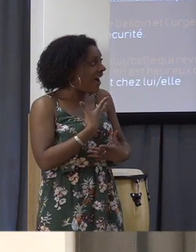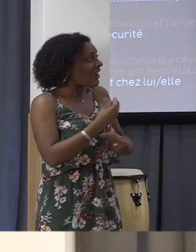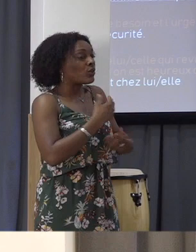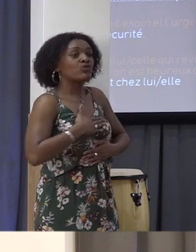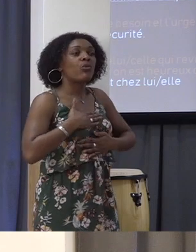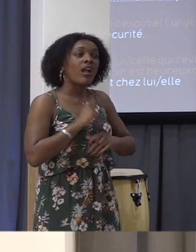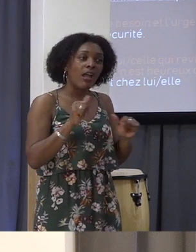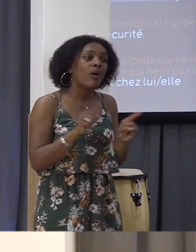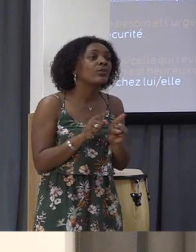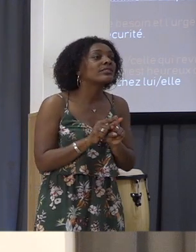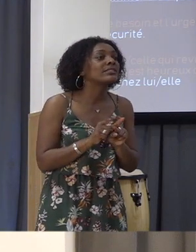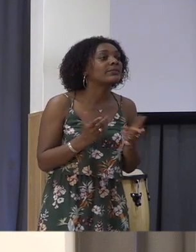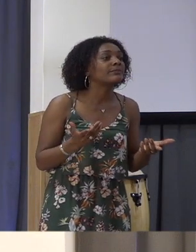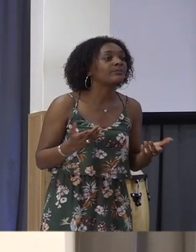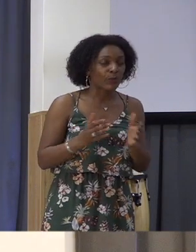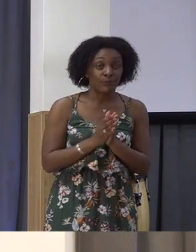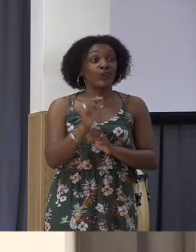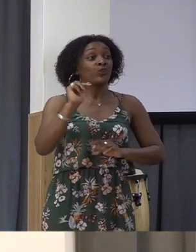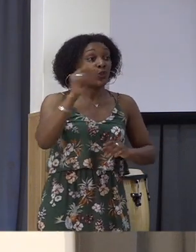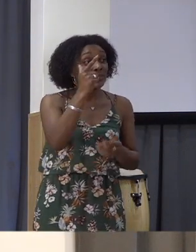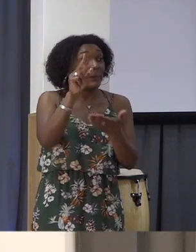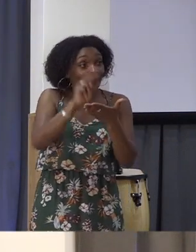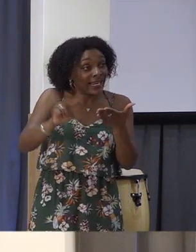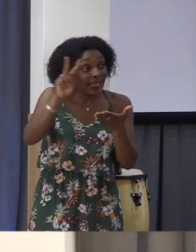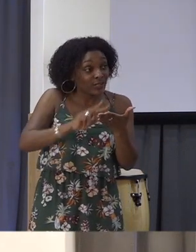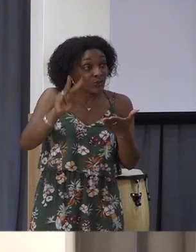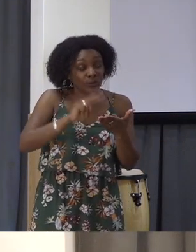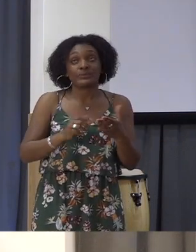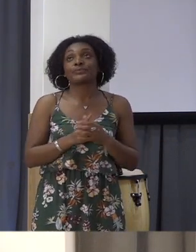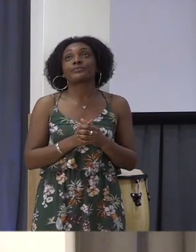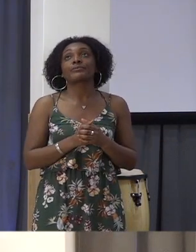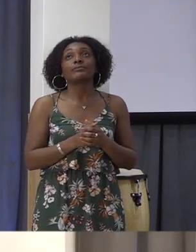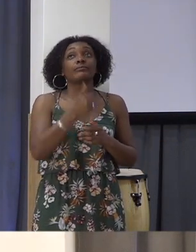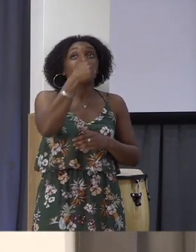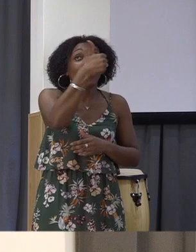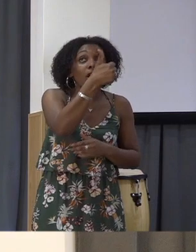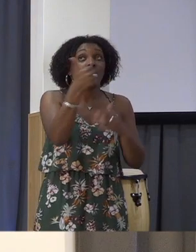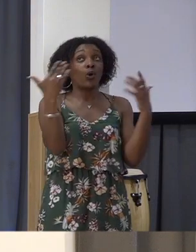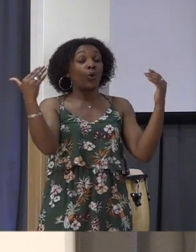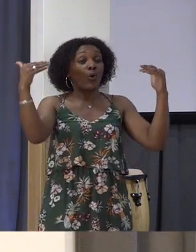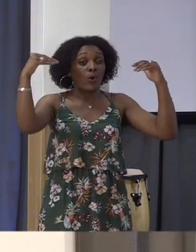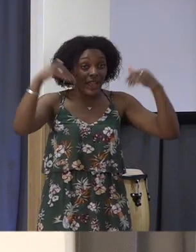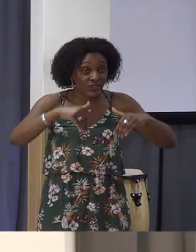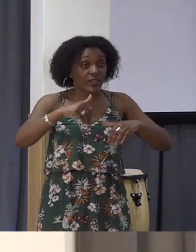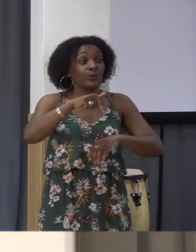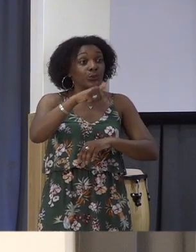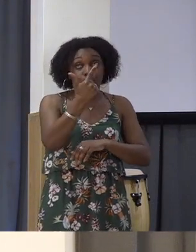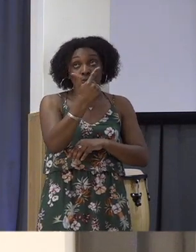dans la première épître de Paul aux Corinthiens. 1 Corinthiens 12,